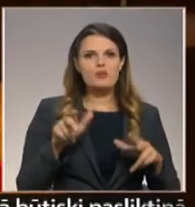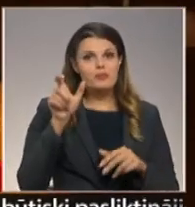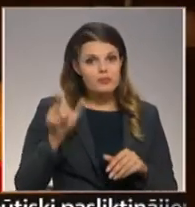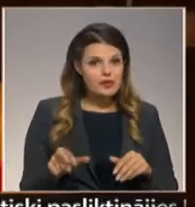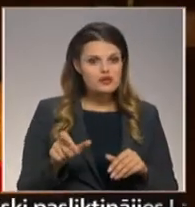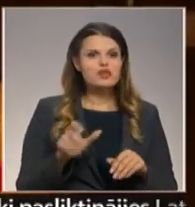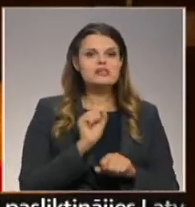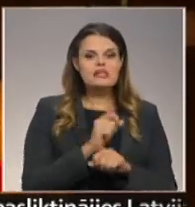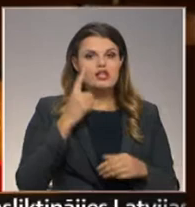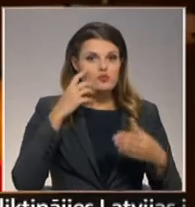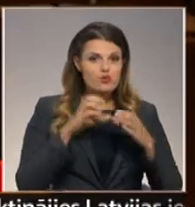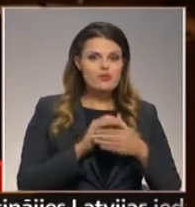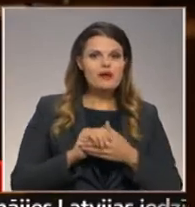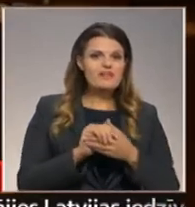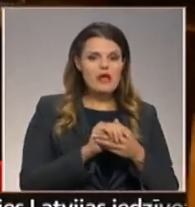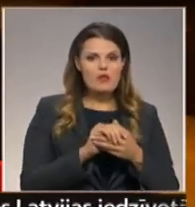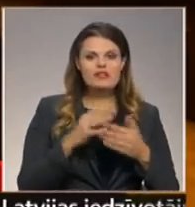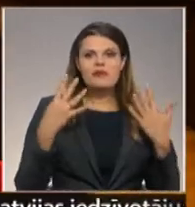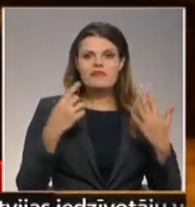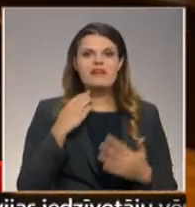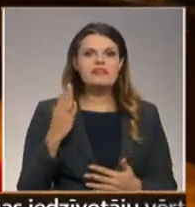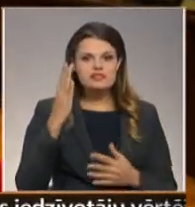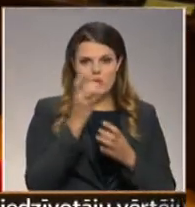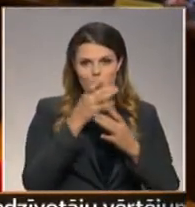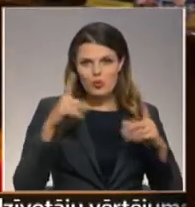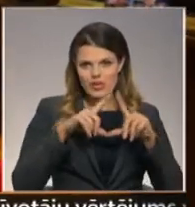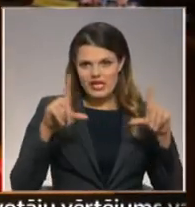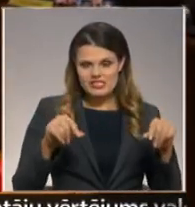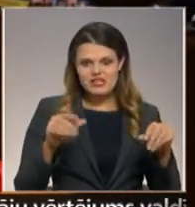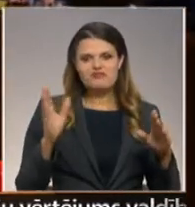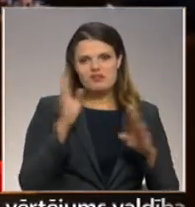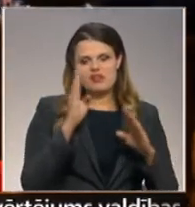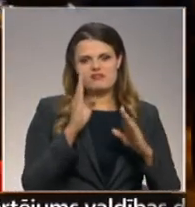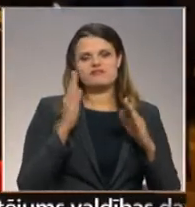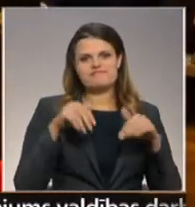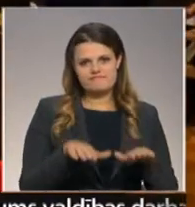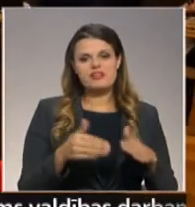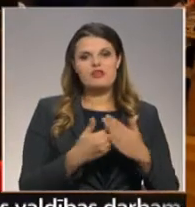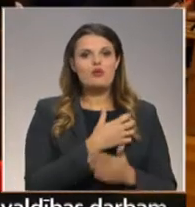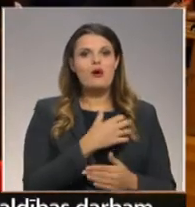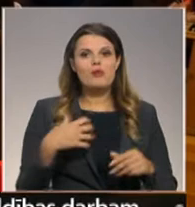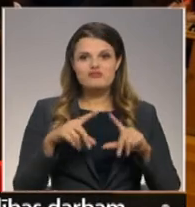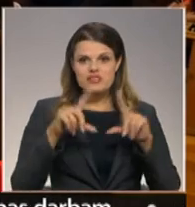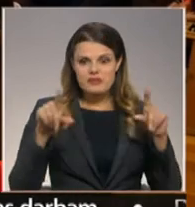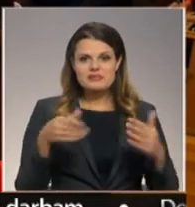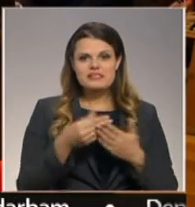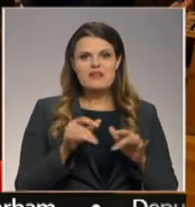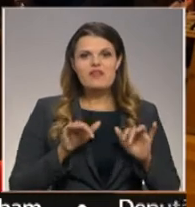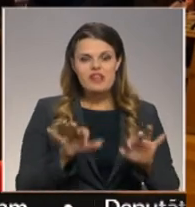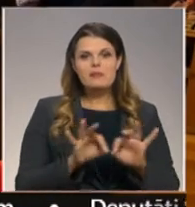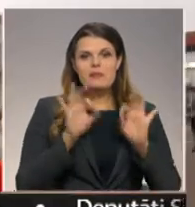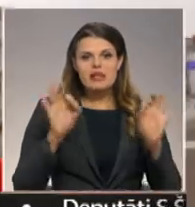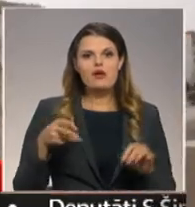Tā kā Salaspils domē vienotībā ir 9 balsis, kultūras iestāžu liktenis ir izlemts. Jaunie pašvaldības iestādē sava darbība